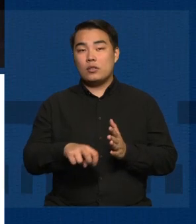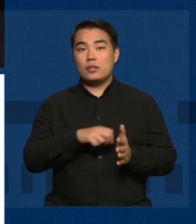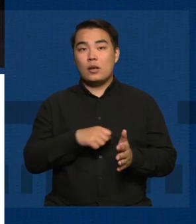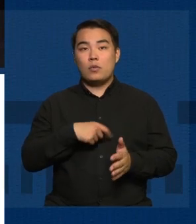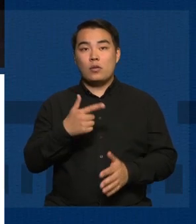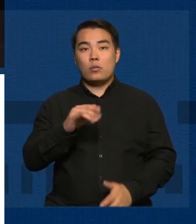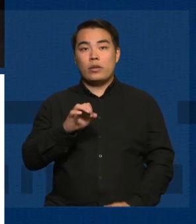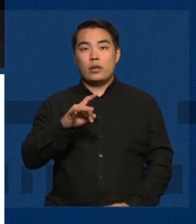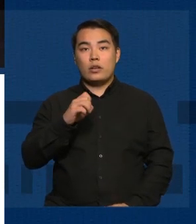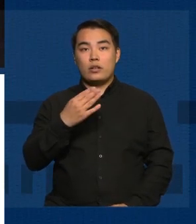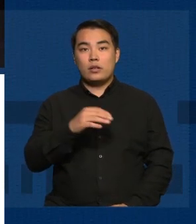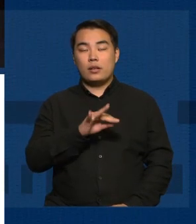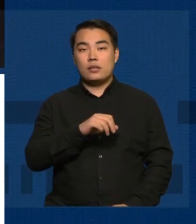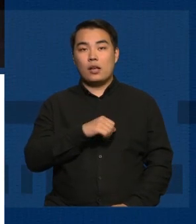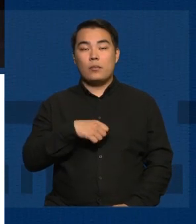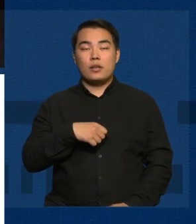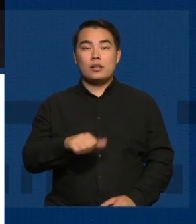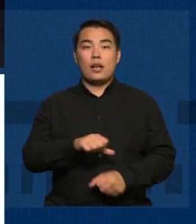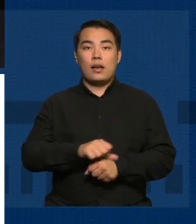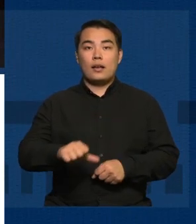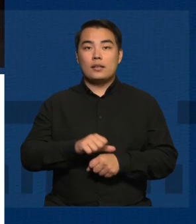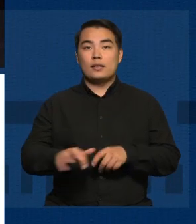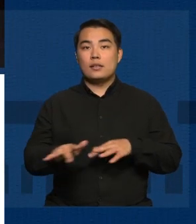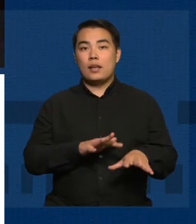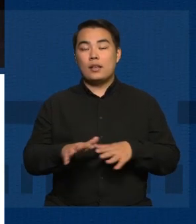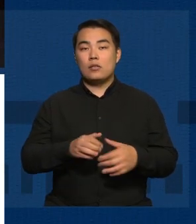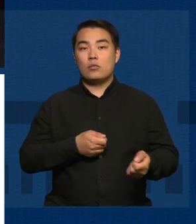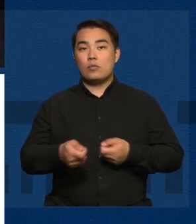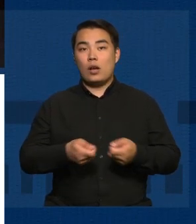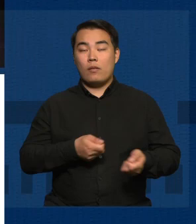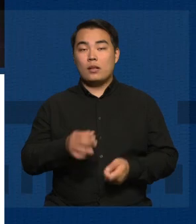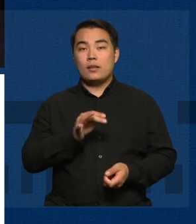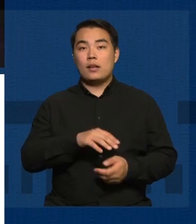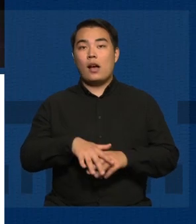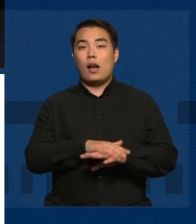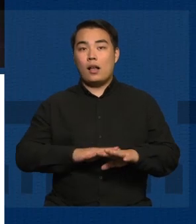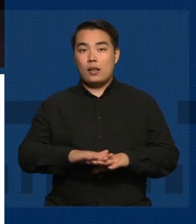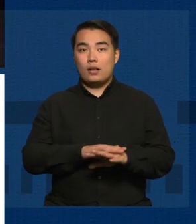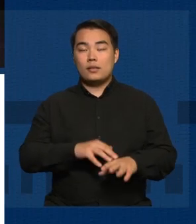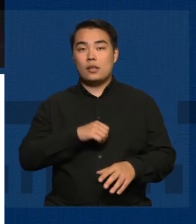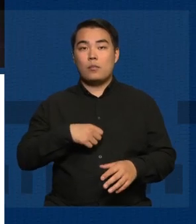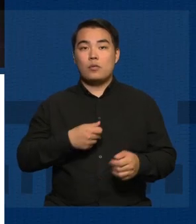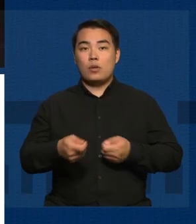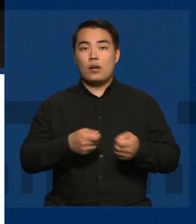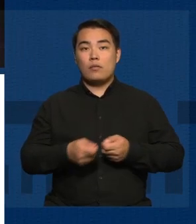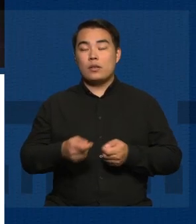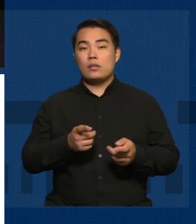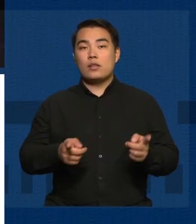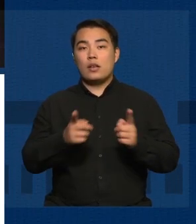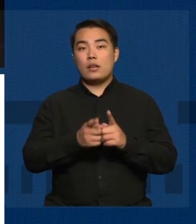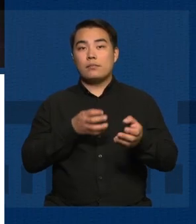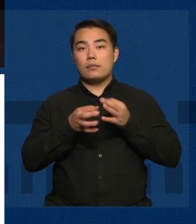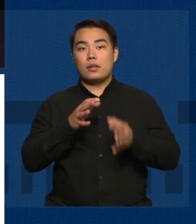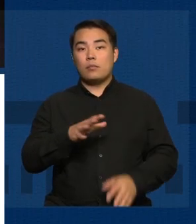Гутерришпен шет мемлекеттердің сыртқы саясат ведомстволарының басшыларымен және халықаралық ұйым жетекшілерімен келіссөз жүргізгенін